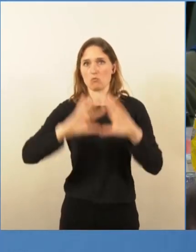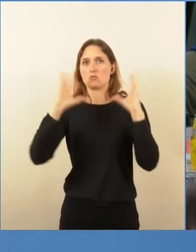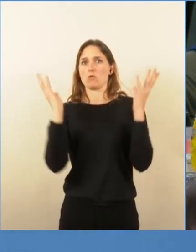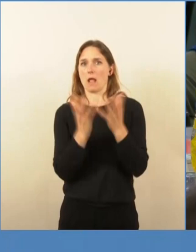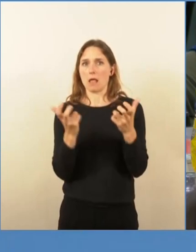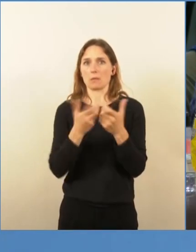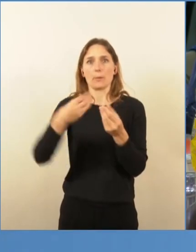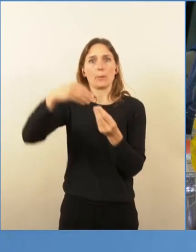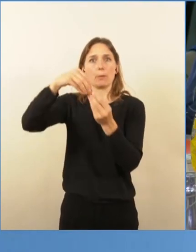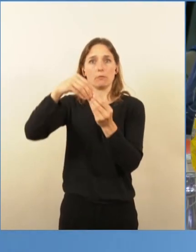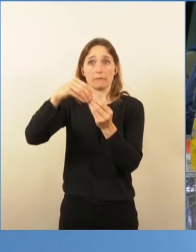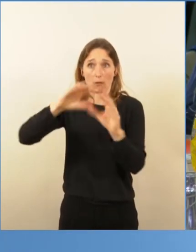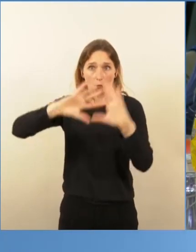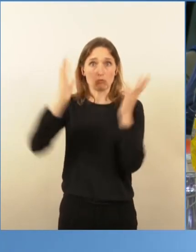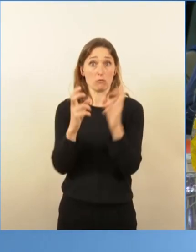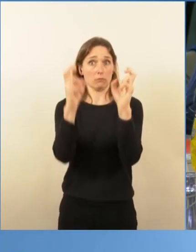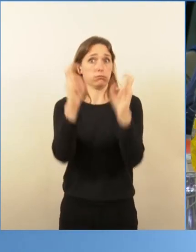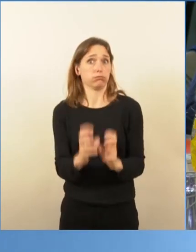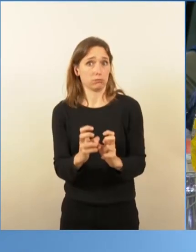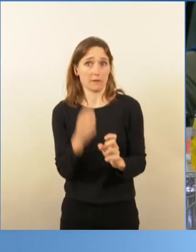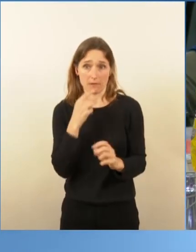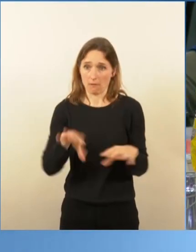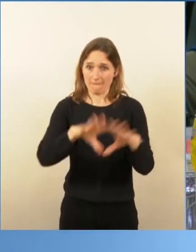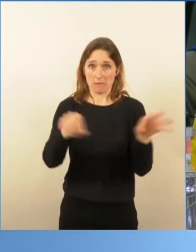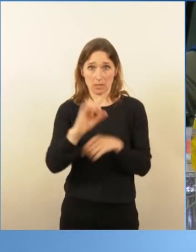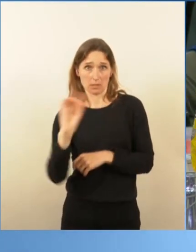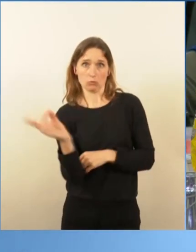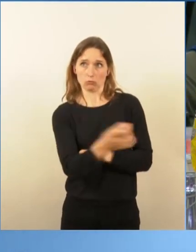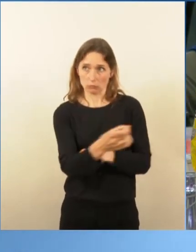les familles ont très bien accueilli ces éléments